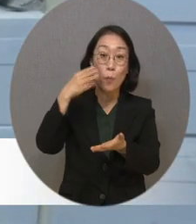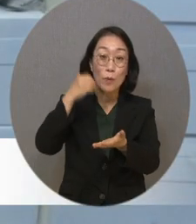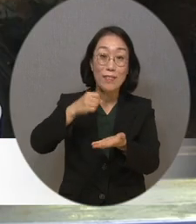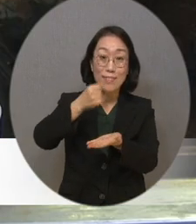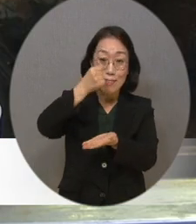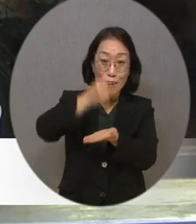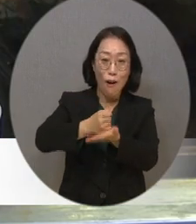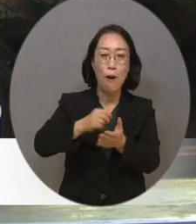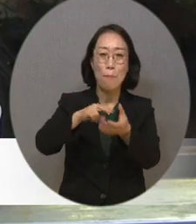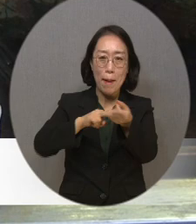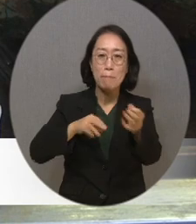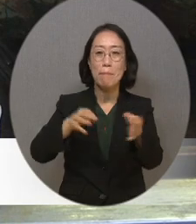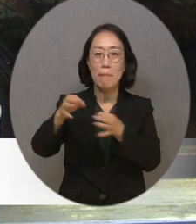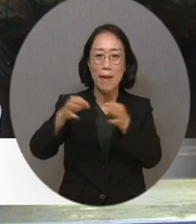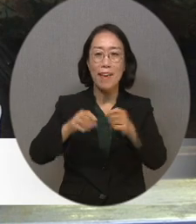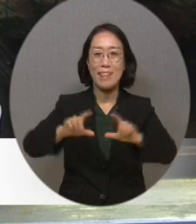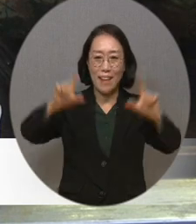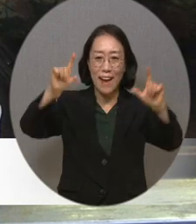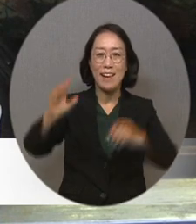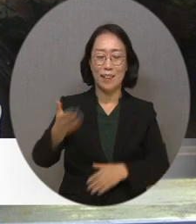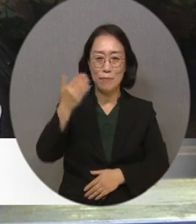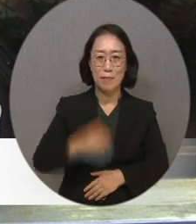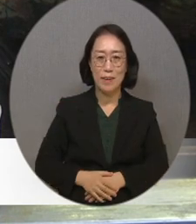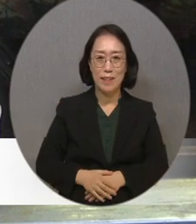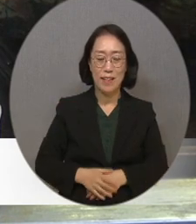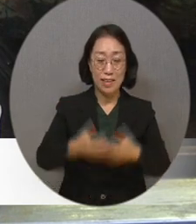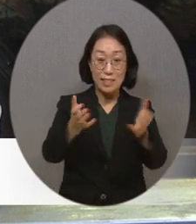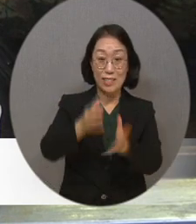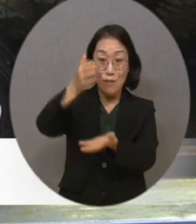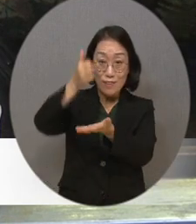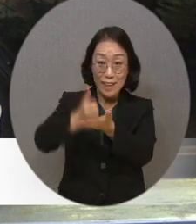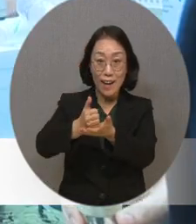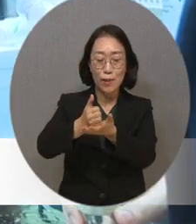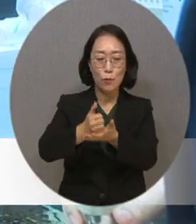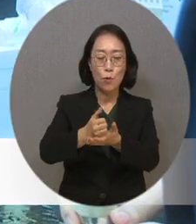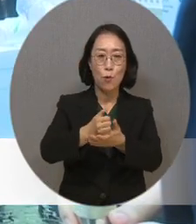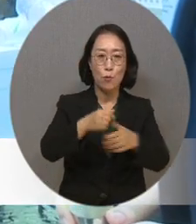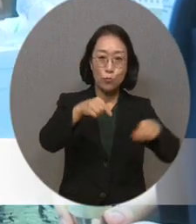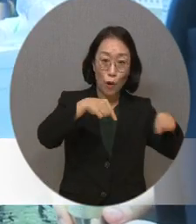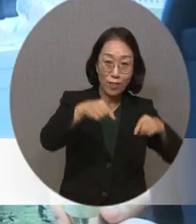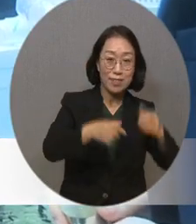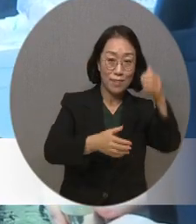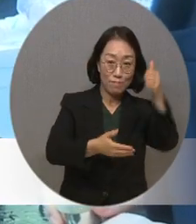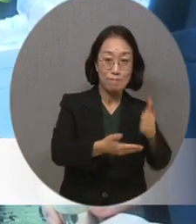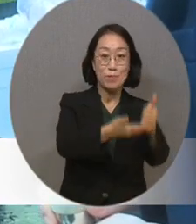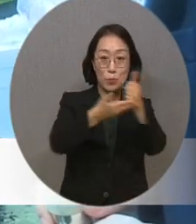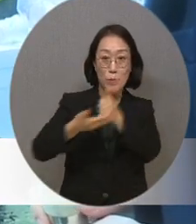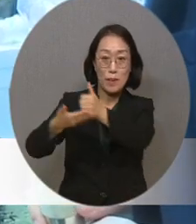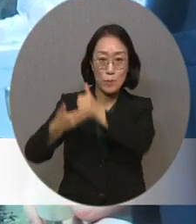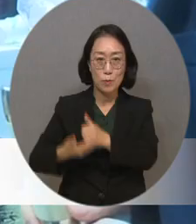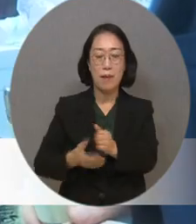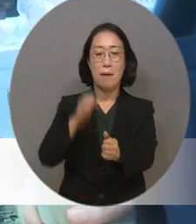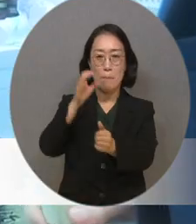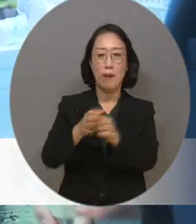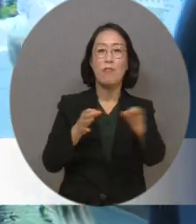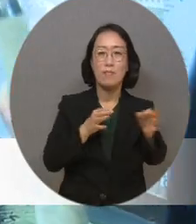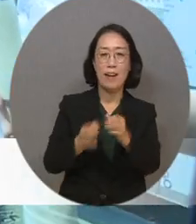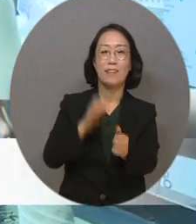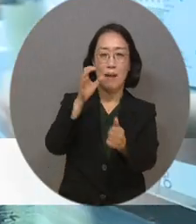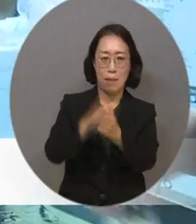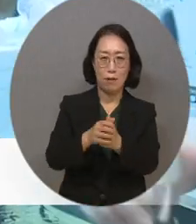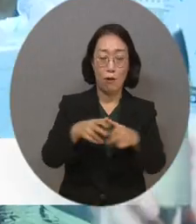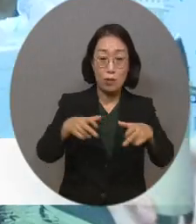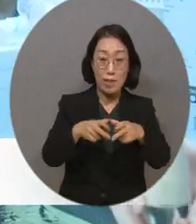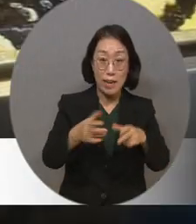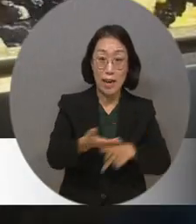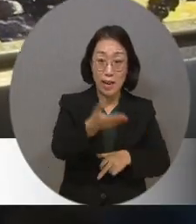열렸습니다. 이 행사는 자치단체장 및 정관계 인사를 일일 점장으로 초청하여 장애인에게는 호떡을